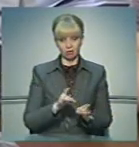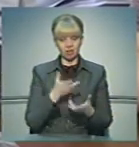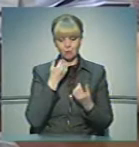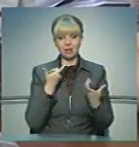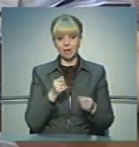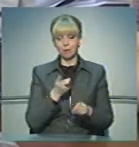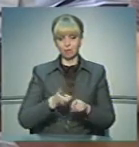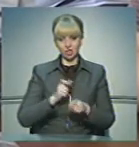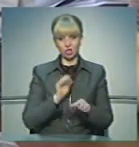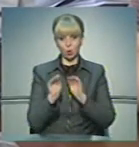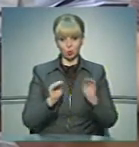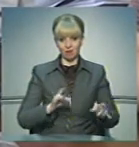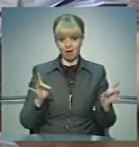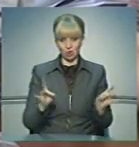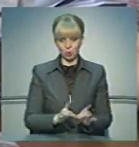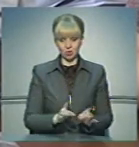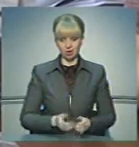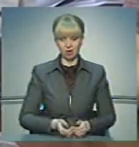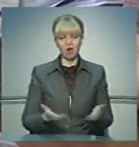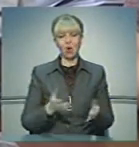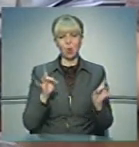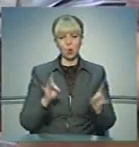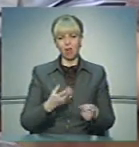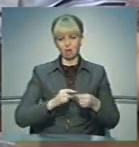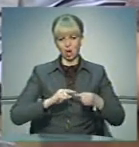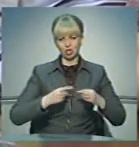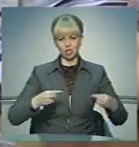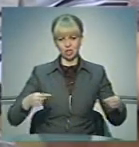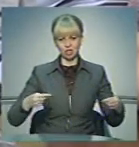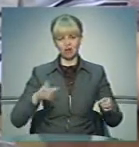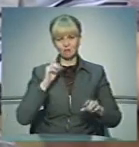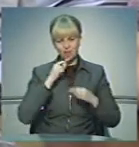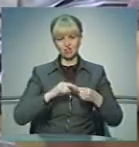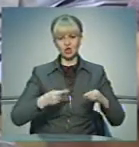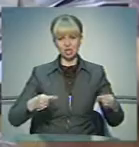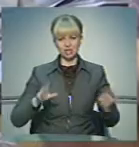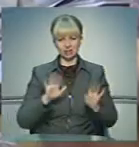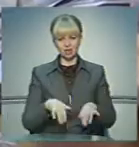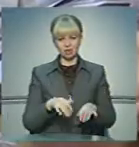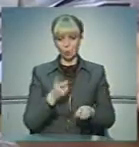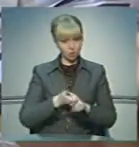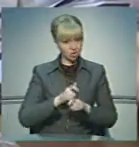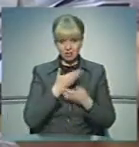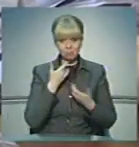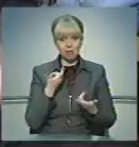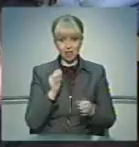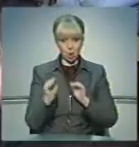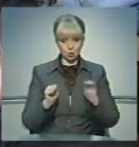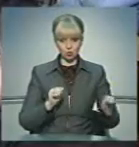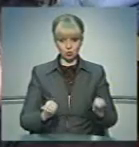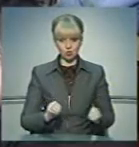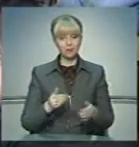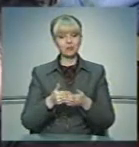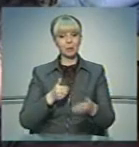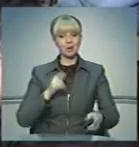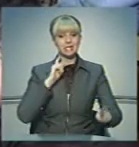де розташувати ресторани. Це не ресторан, то шашлична. Навіть шашлична. Ну, хорошо, більше нема де розташувати. На